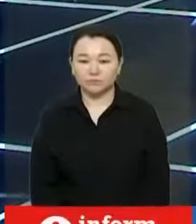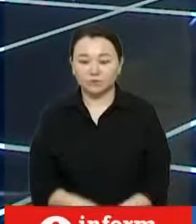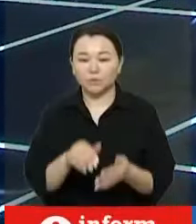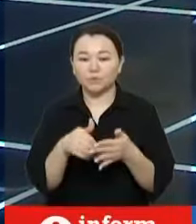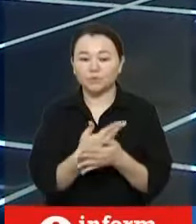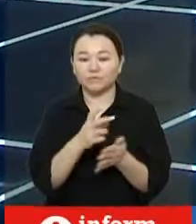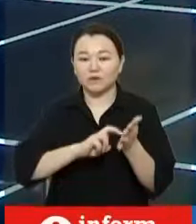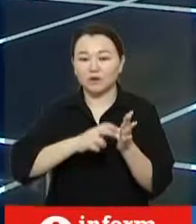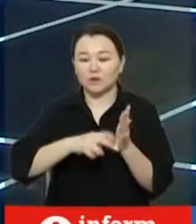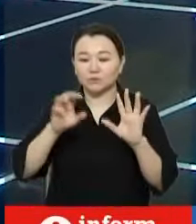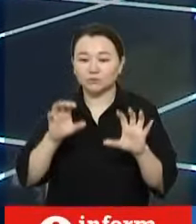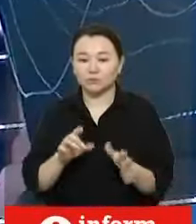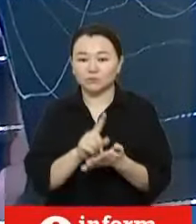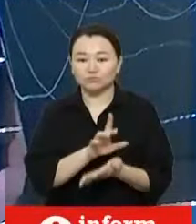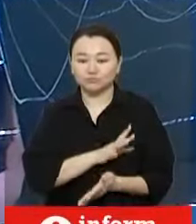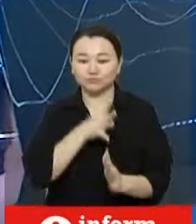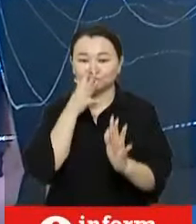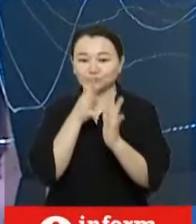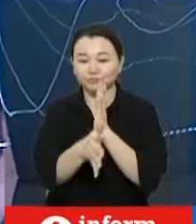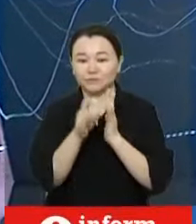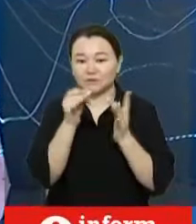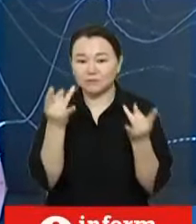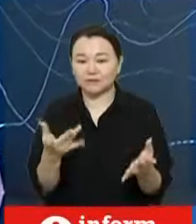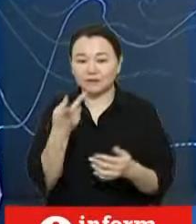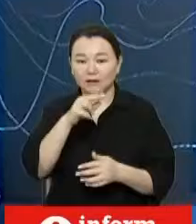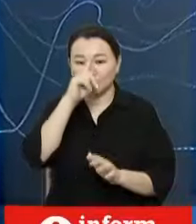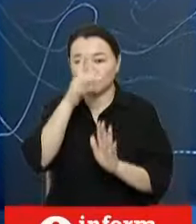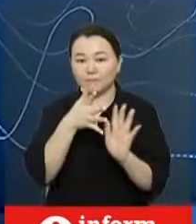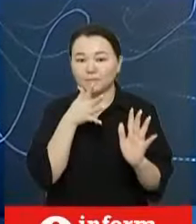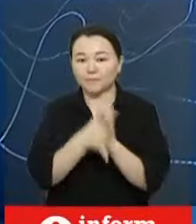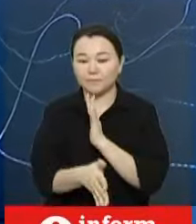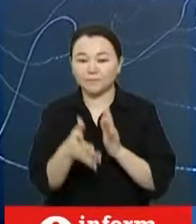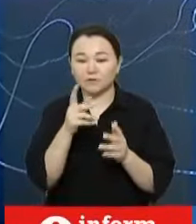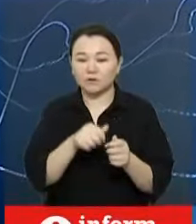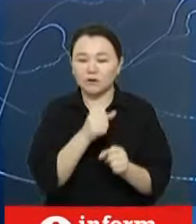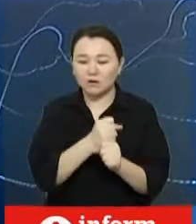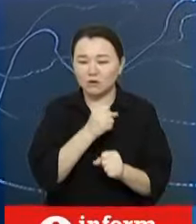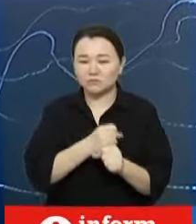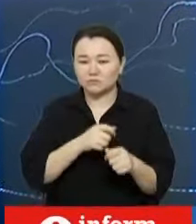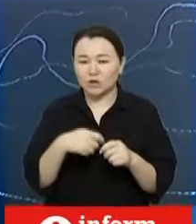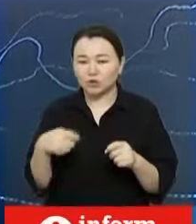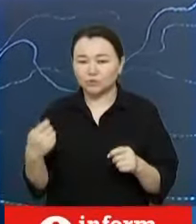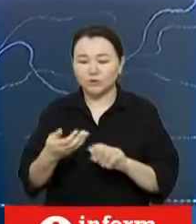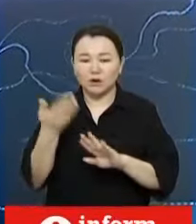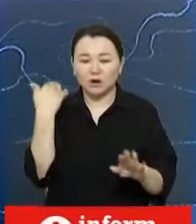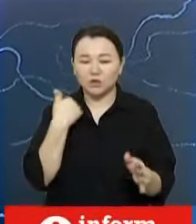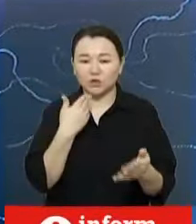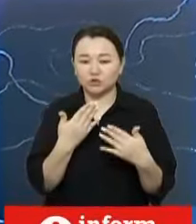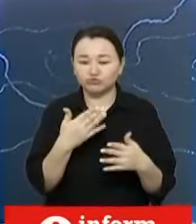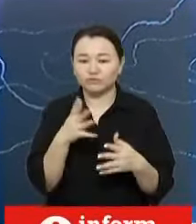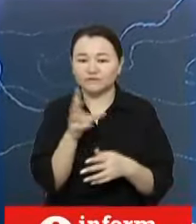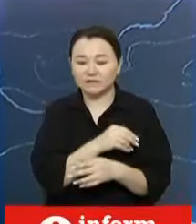новый Налоговый кодекс должен быть прозрачным и простым для понимания его разработка затянулась а представленные ранее подходы